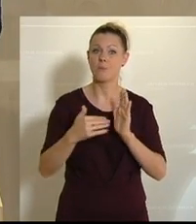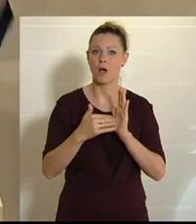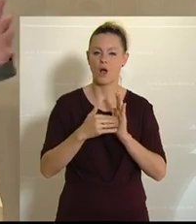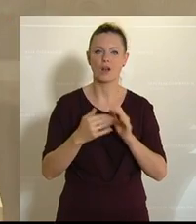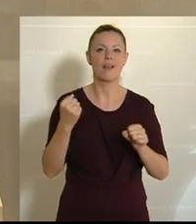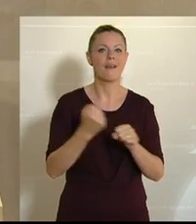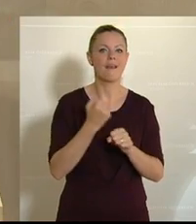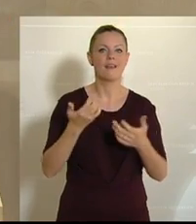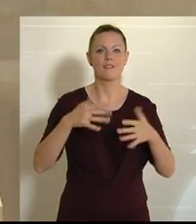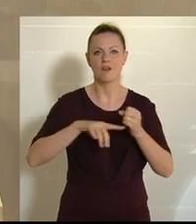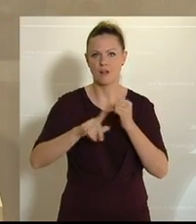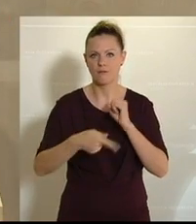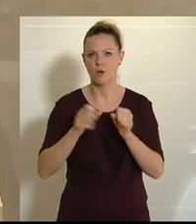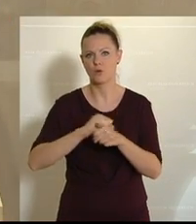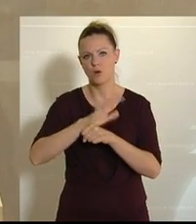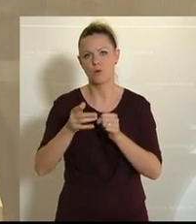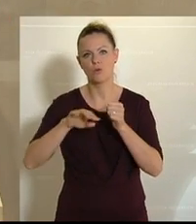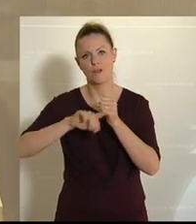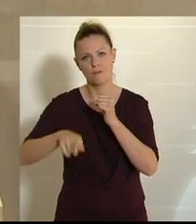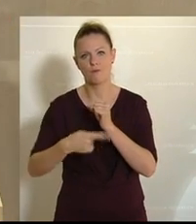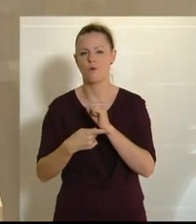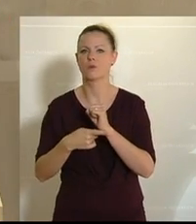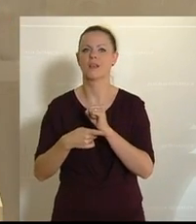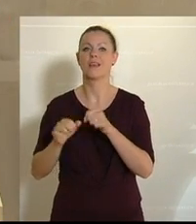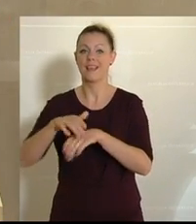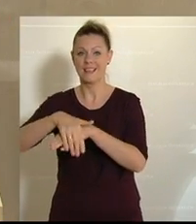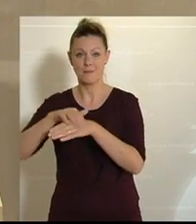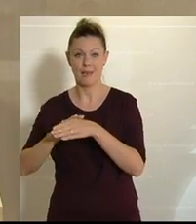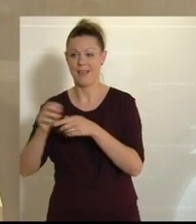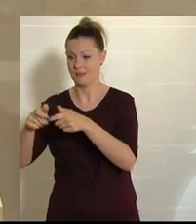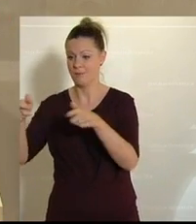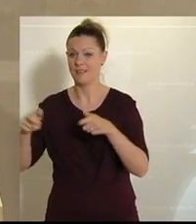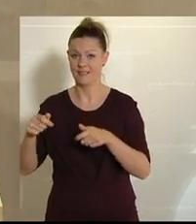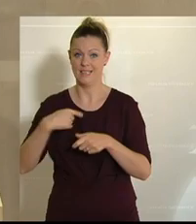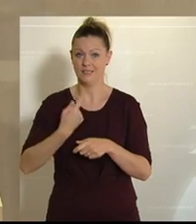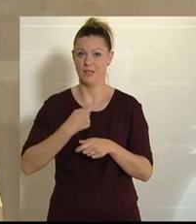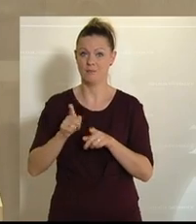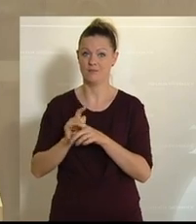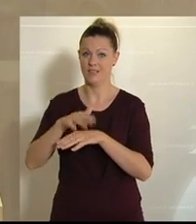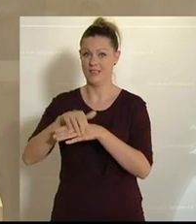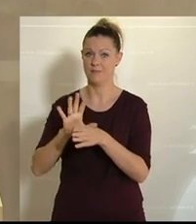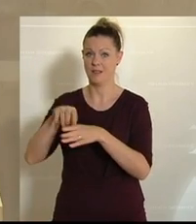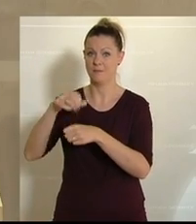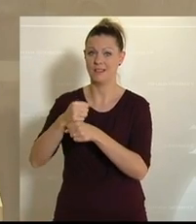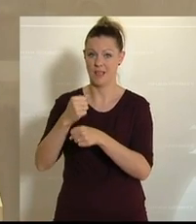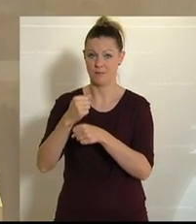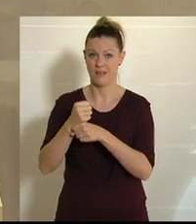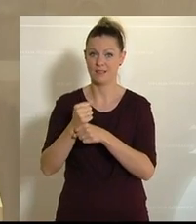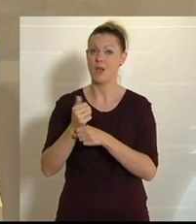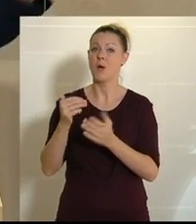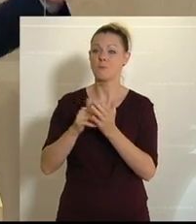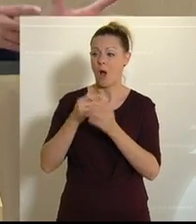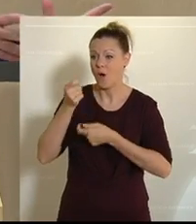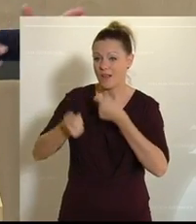Härtefallfonds, Corona-Fonds, Gemeindepaket. Ich bin selber Finanzreferent in einer Gemeinde. Enorm wichtig, dass wir in den Kommunen Investitionen machen